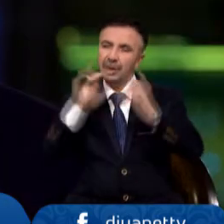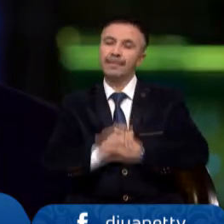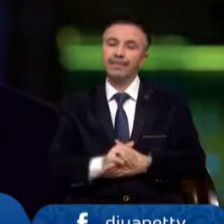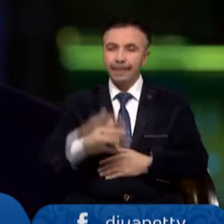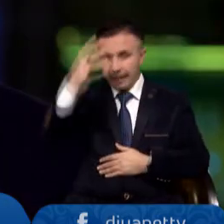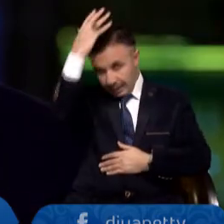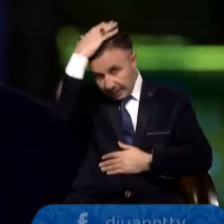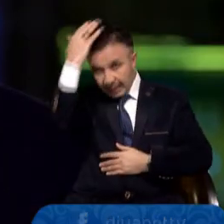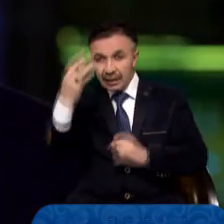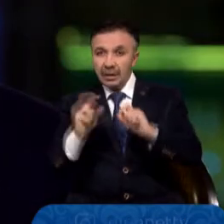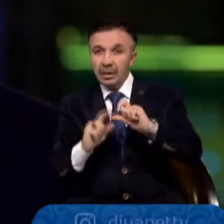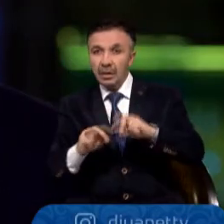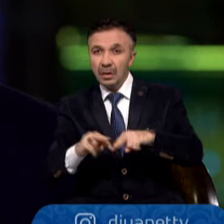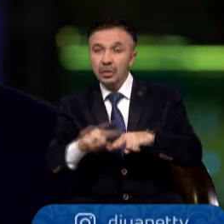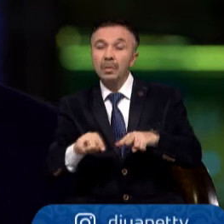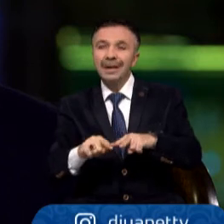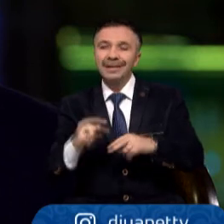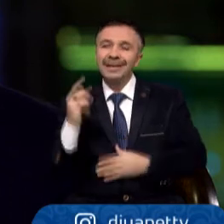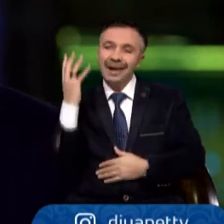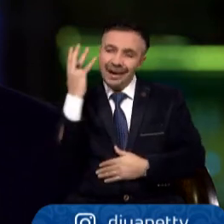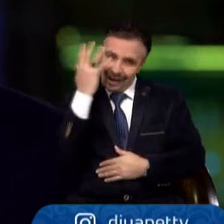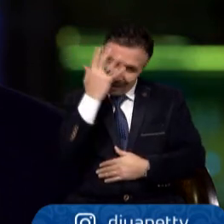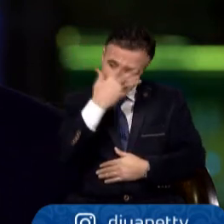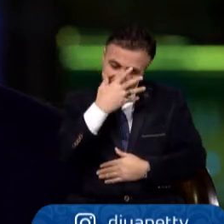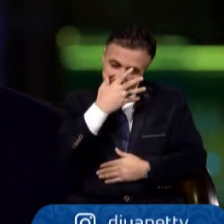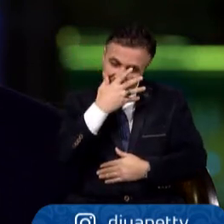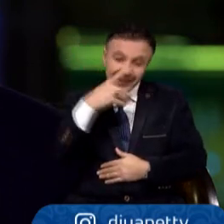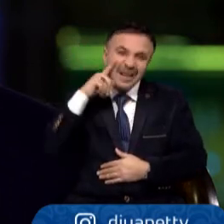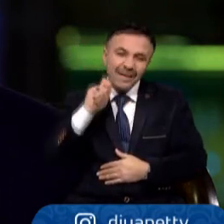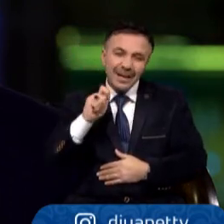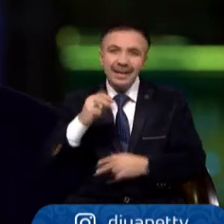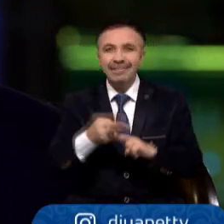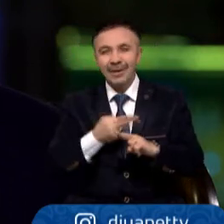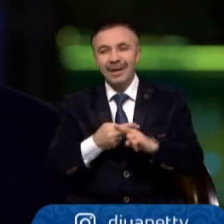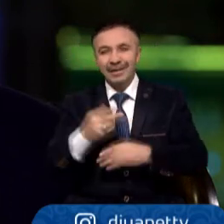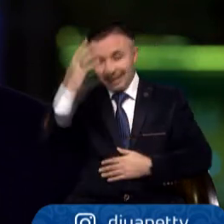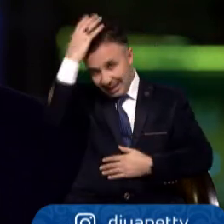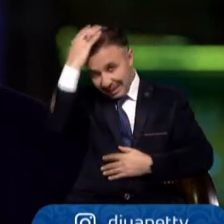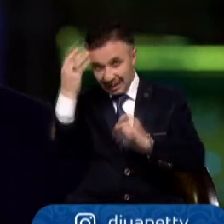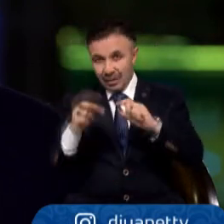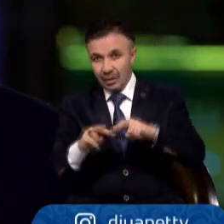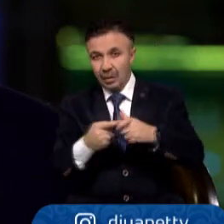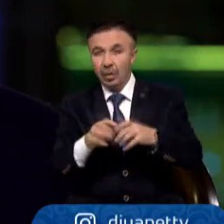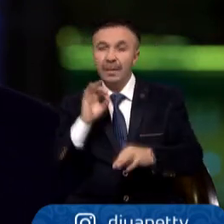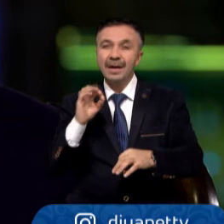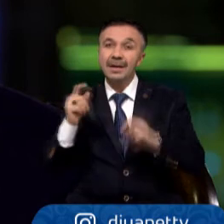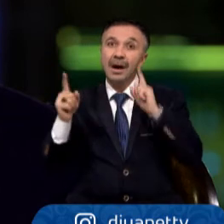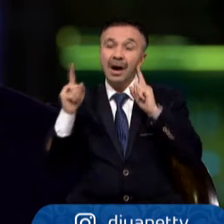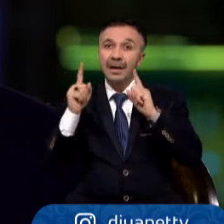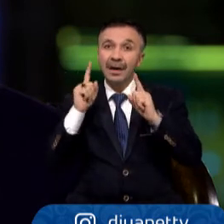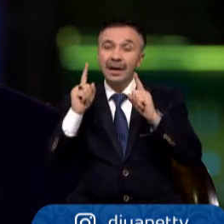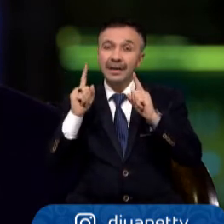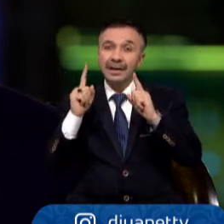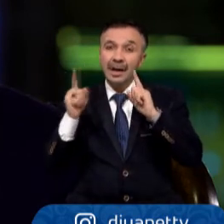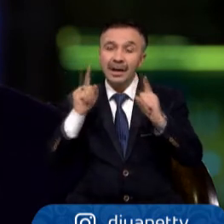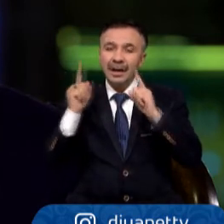Hazreti Osman hayanın İffet'in temsili Hazreti Ömer adaletin